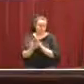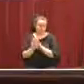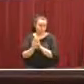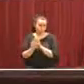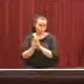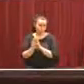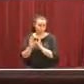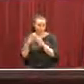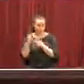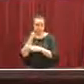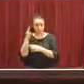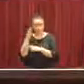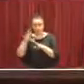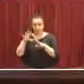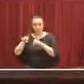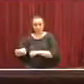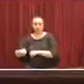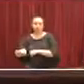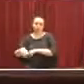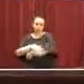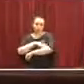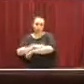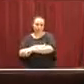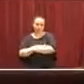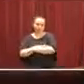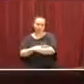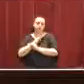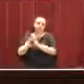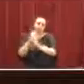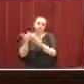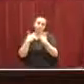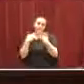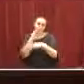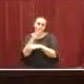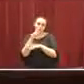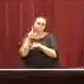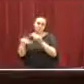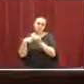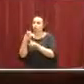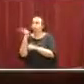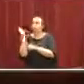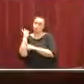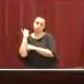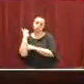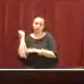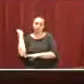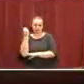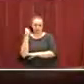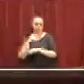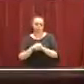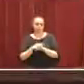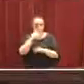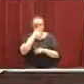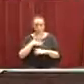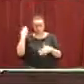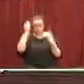Popular governant en aquest moment a Espanya. Depèn del Partit Popular i depèn dels altres partits polítics que li fan de crossa en aquests moments. Jo